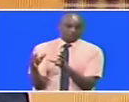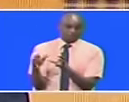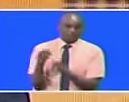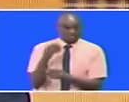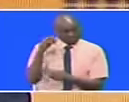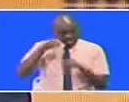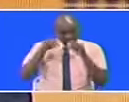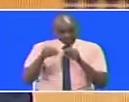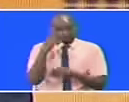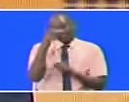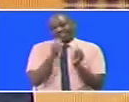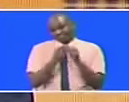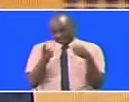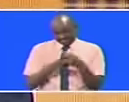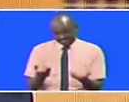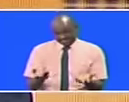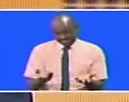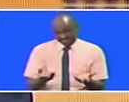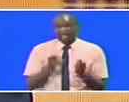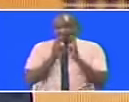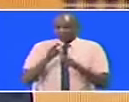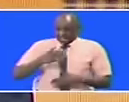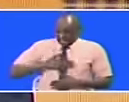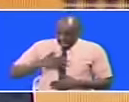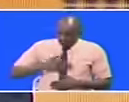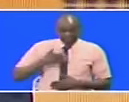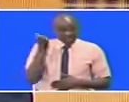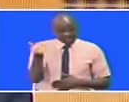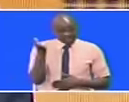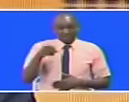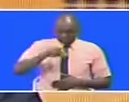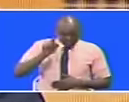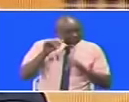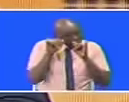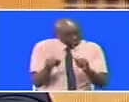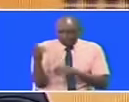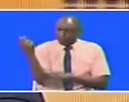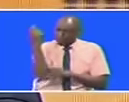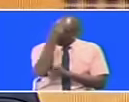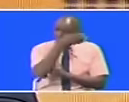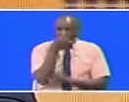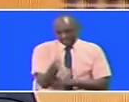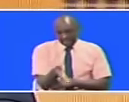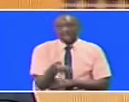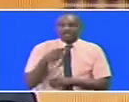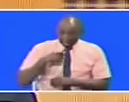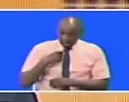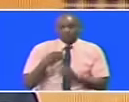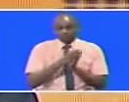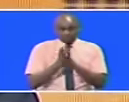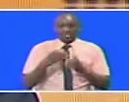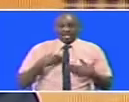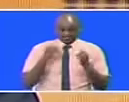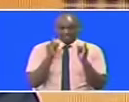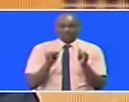huu baadaye mwezi wa Agosti. Mwanahabari Duncan Khaemba alishinda katika ukumbi huo na hivi sasa natuandalia taarifa